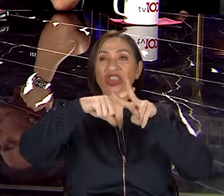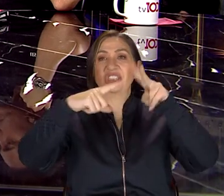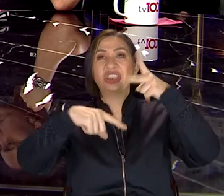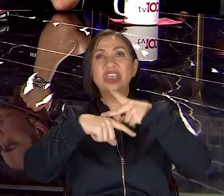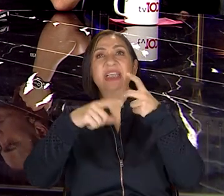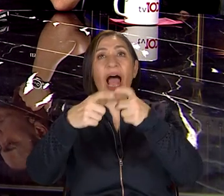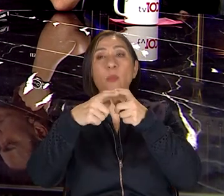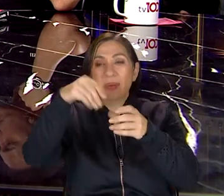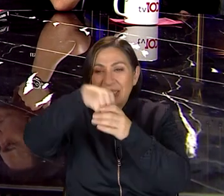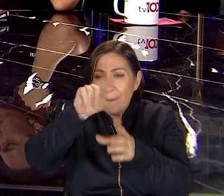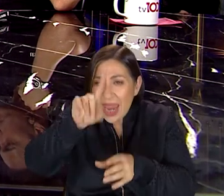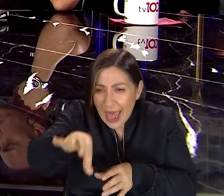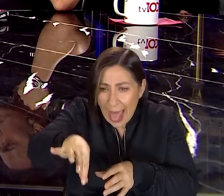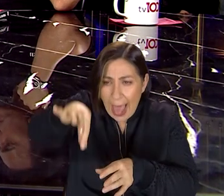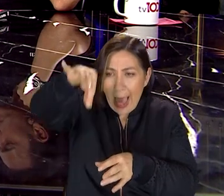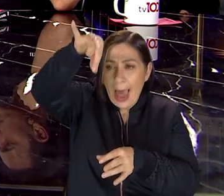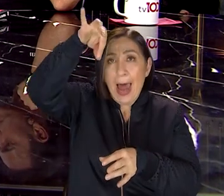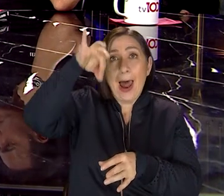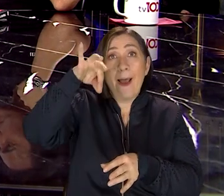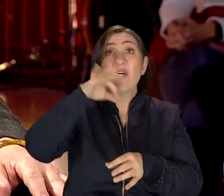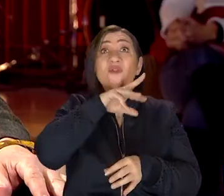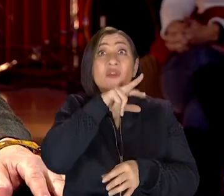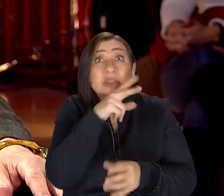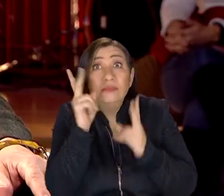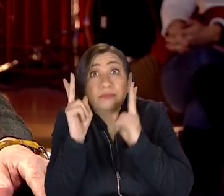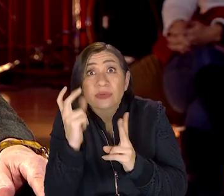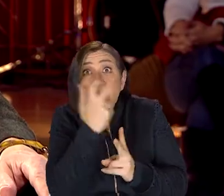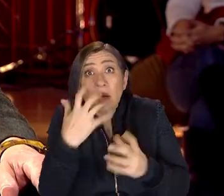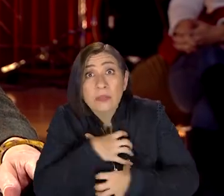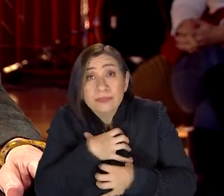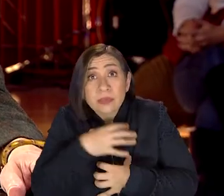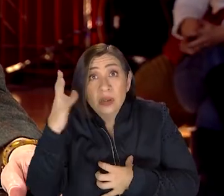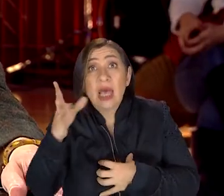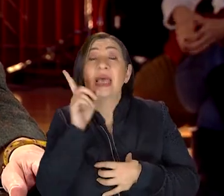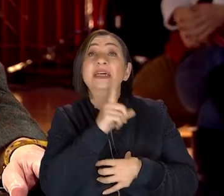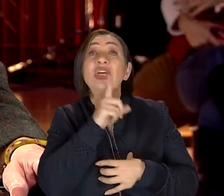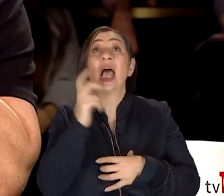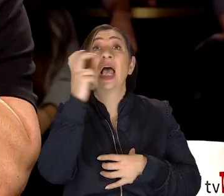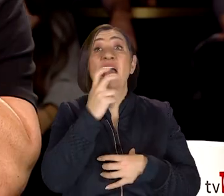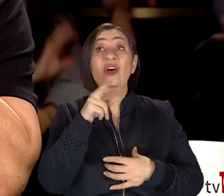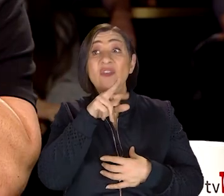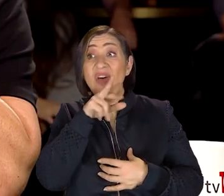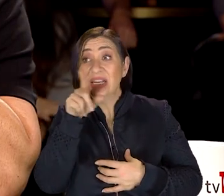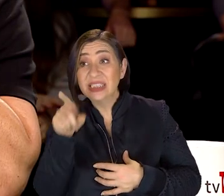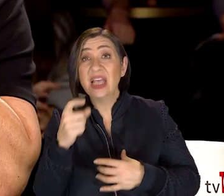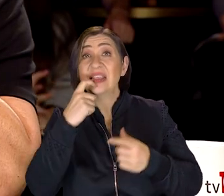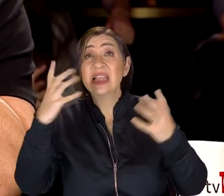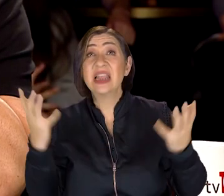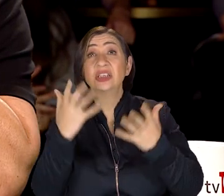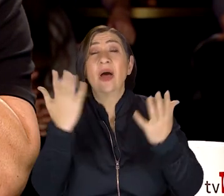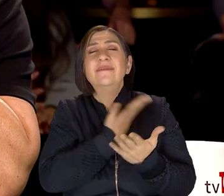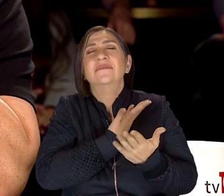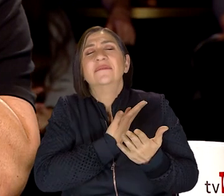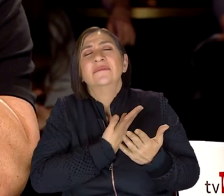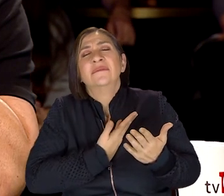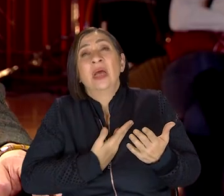albümleri arasında bir tane albümünü buldum. Bizzat Fransız şarkıcı. İngilizce şarkı söylüyor. Ki Fransızlar yıllarca